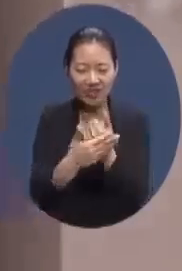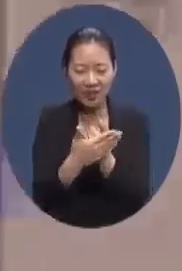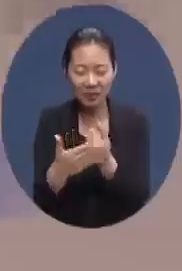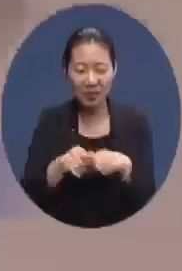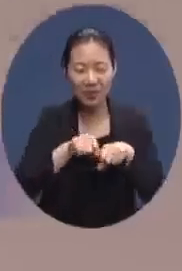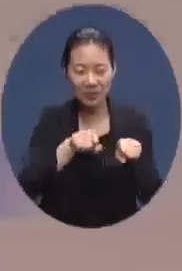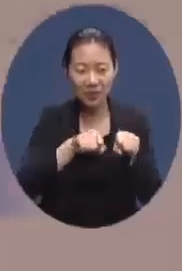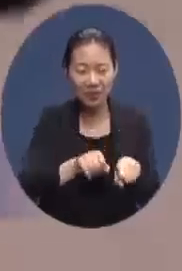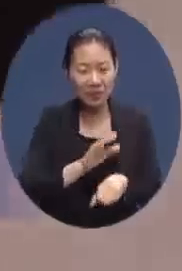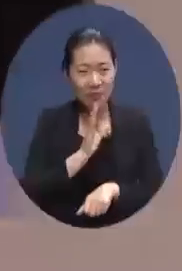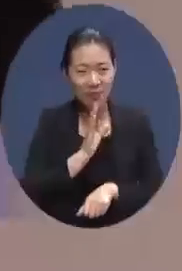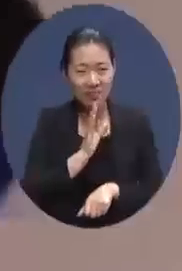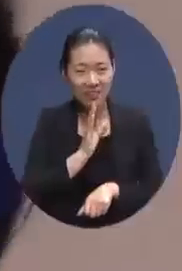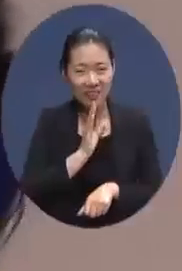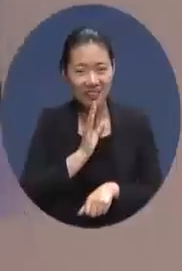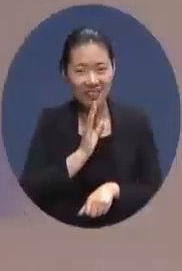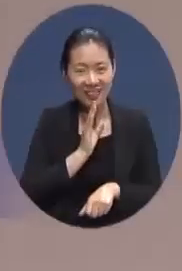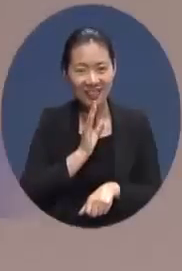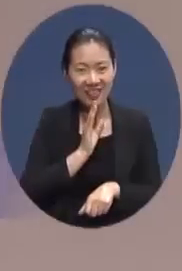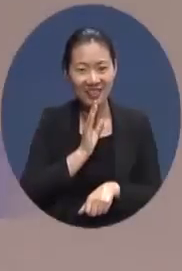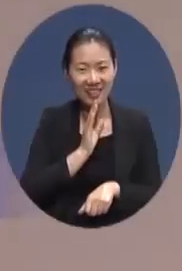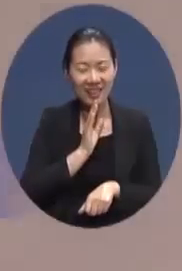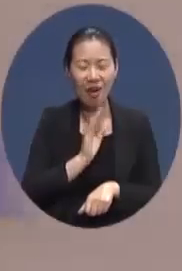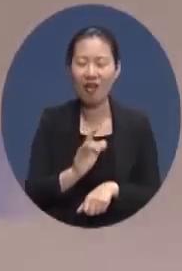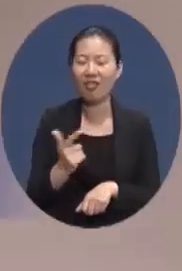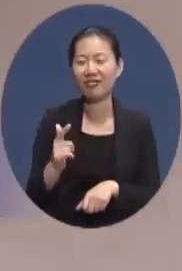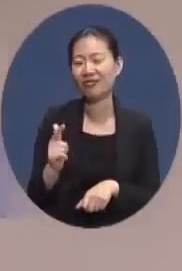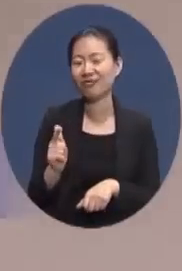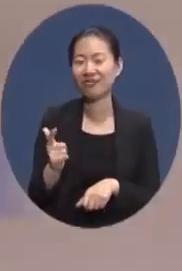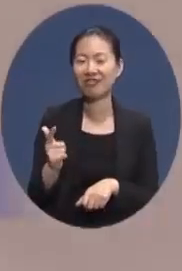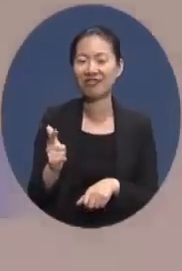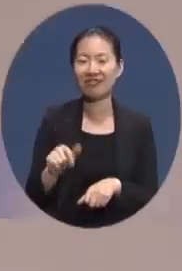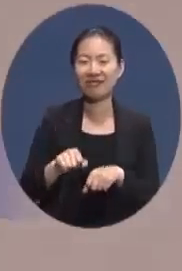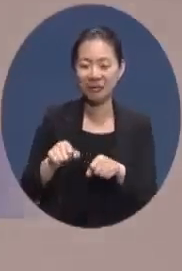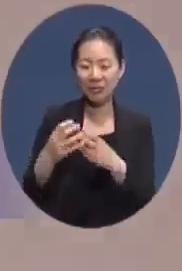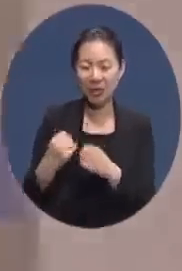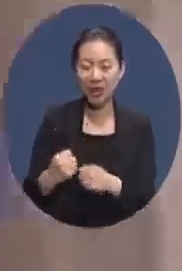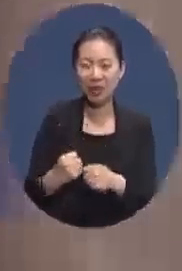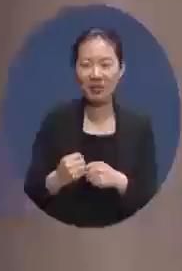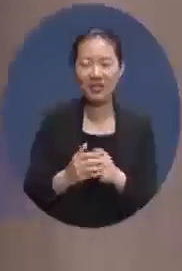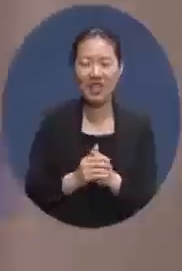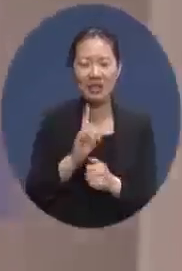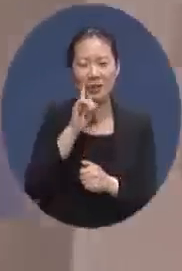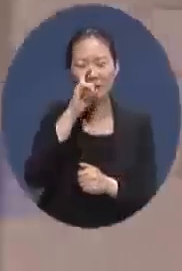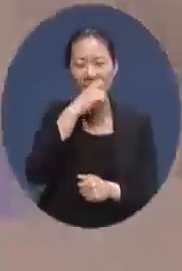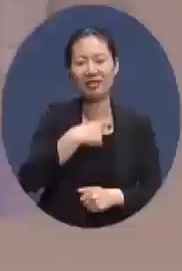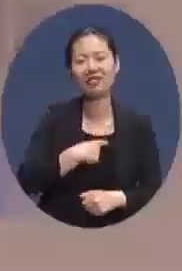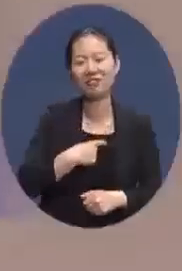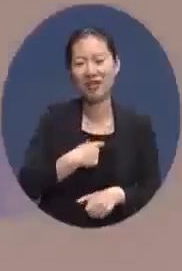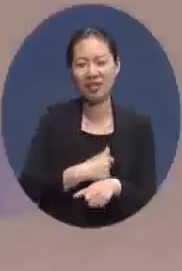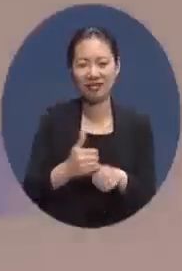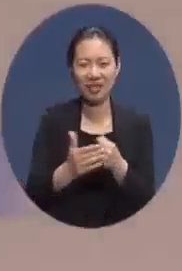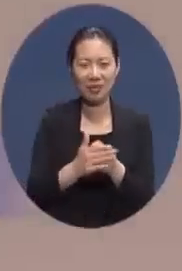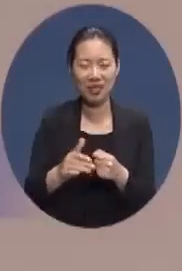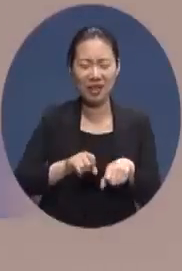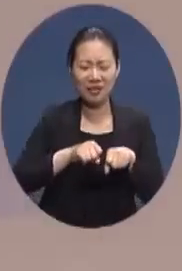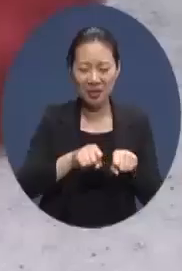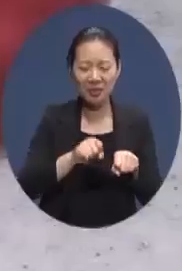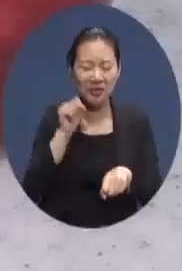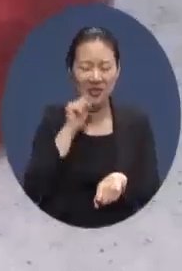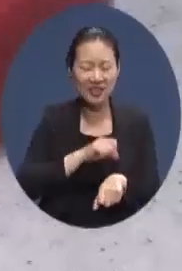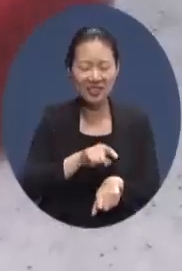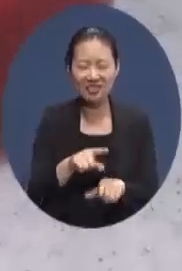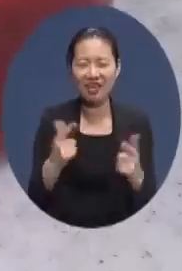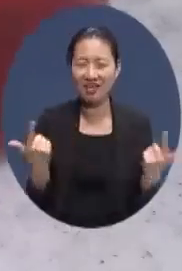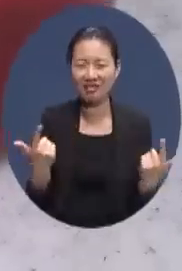아, 그럴리가요. 그럴리가요. 청소는 많이 해요. 청소 좋아하시나요? 아니, 지저분한 걸 싫어하는 거죠. 네, 그런 거죠. 저 청소를 네. 좋아하는